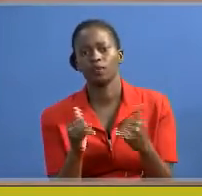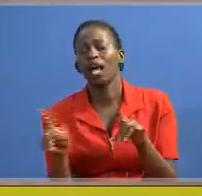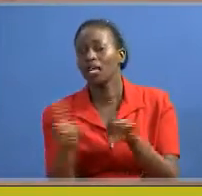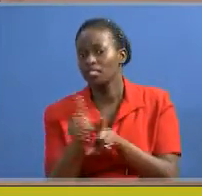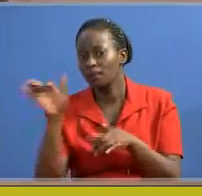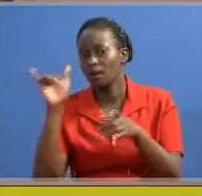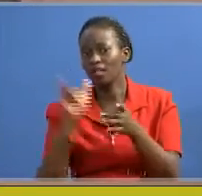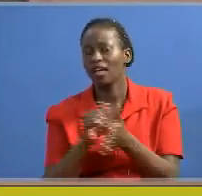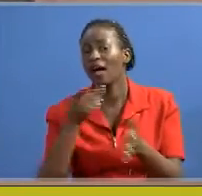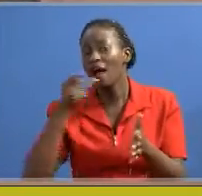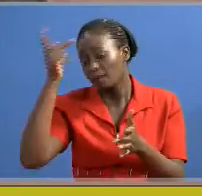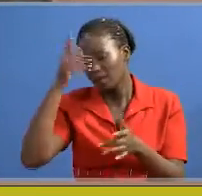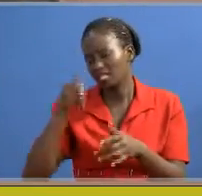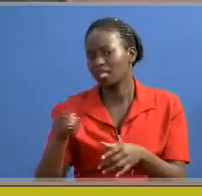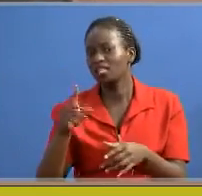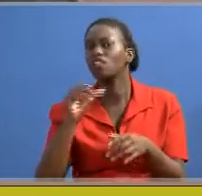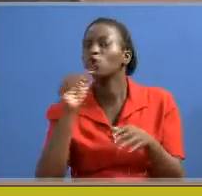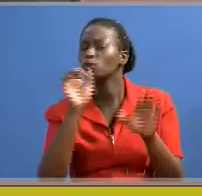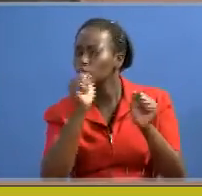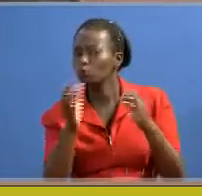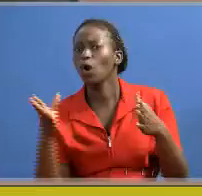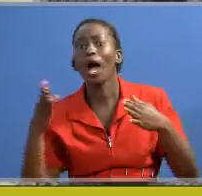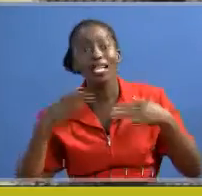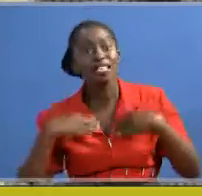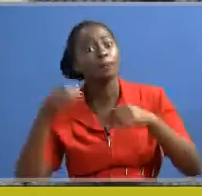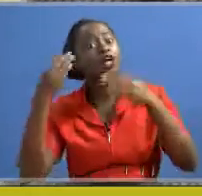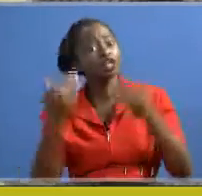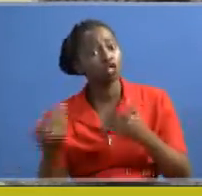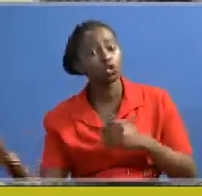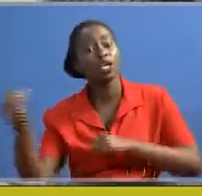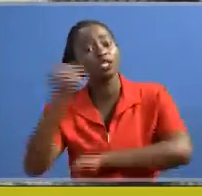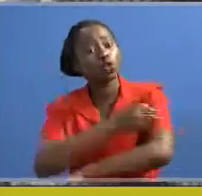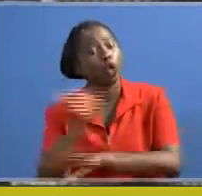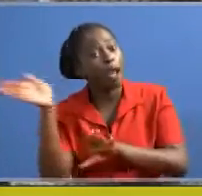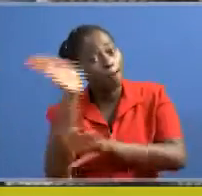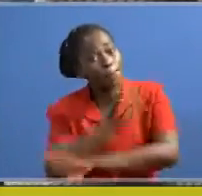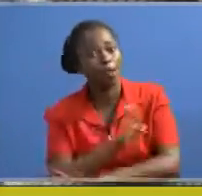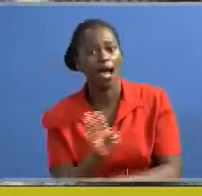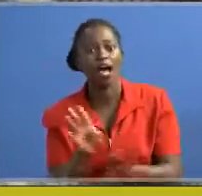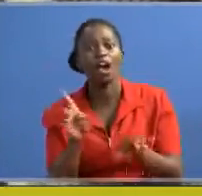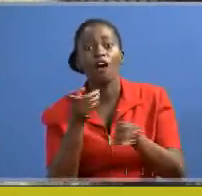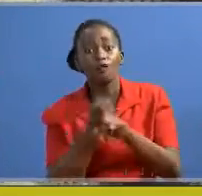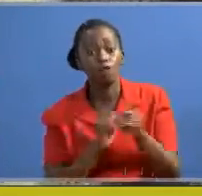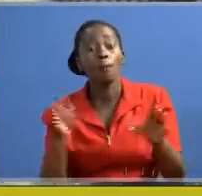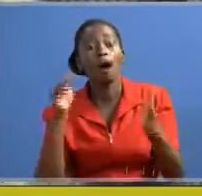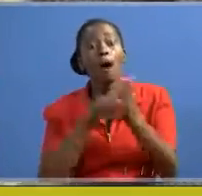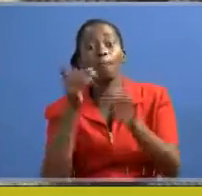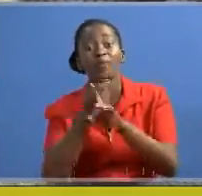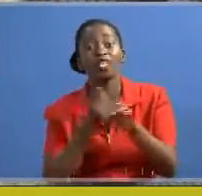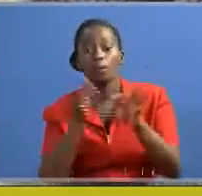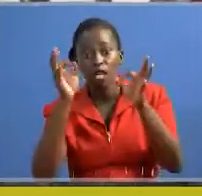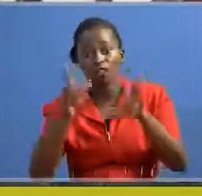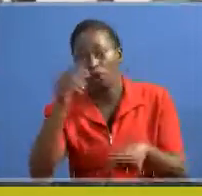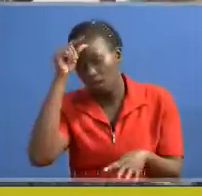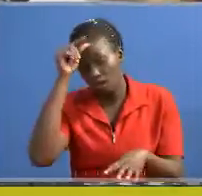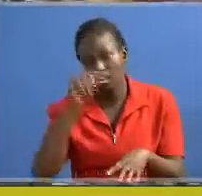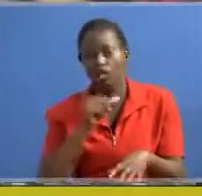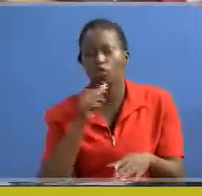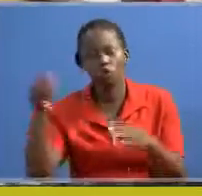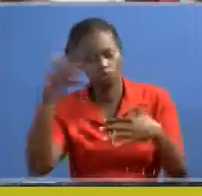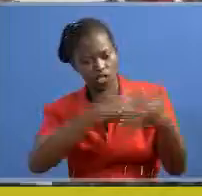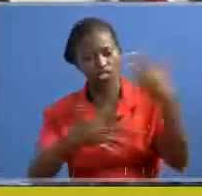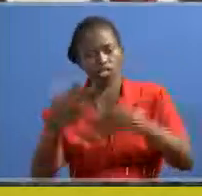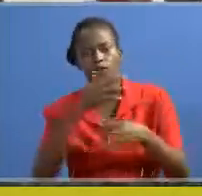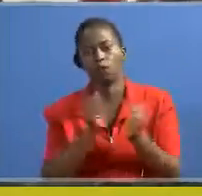Kulingana na wazazi hawa, hawatakubali watoto wao kurejea shuleni kutoka kwa likizo fupi iwapo serikali haitoingilia